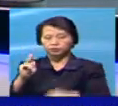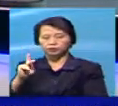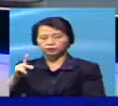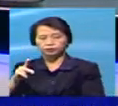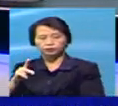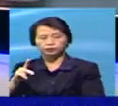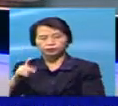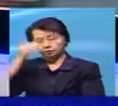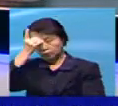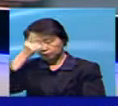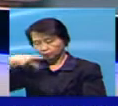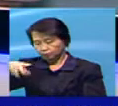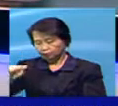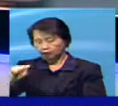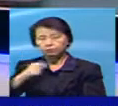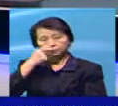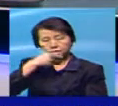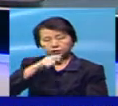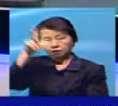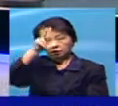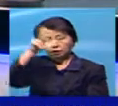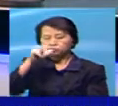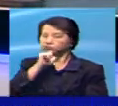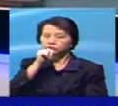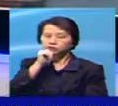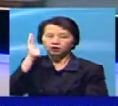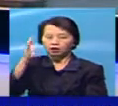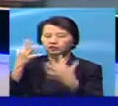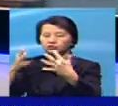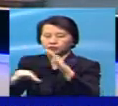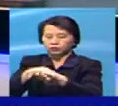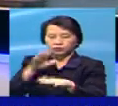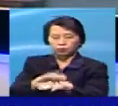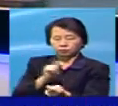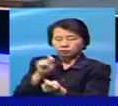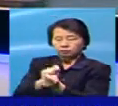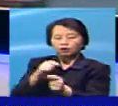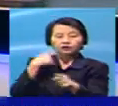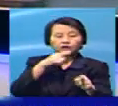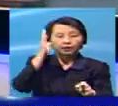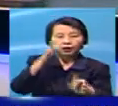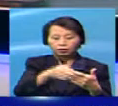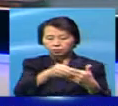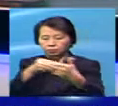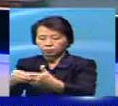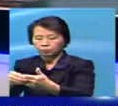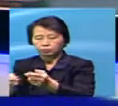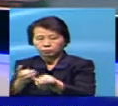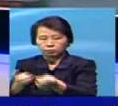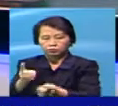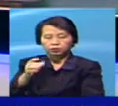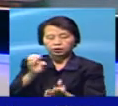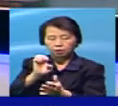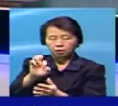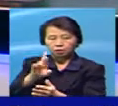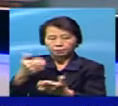dan Industri Datuk Seri Mustapa Mohamed berkata, kerajaan tidak akan campur tangan dalam menentukan siapa yang akan menerajui pengurusan era